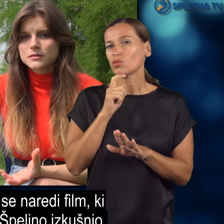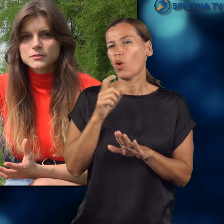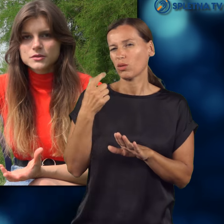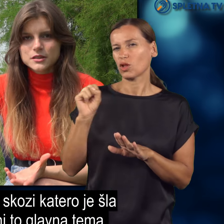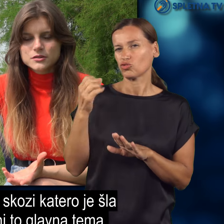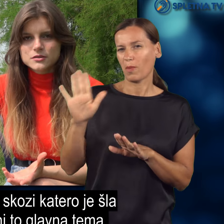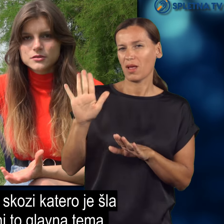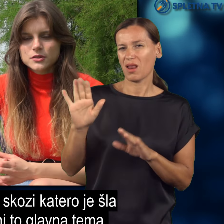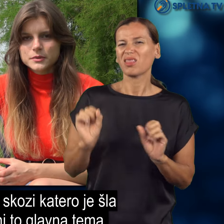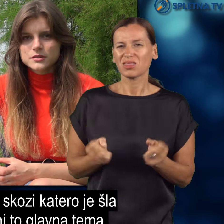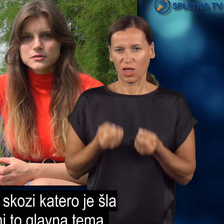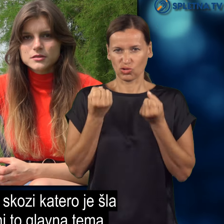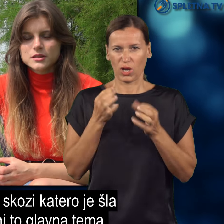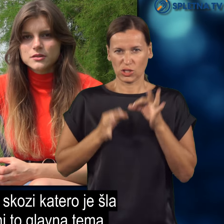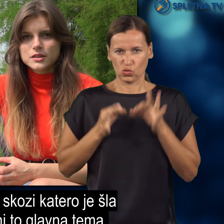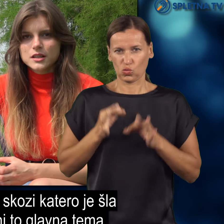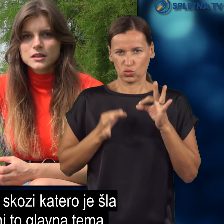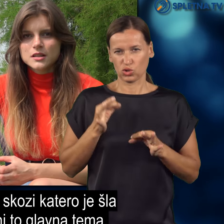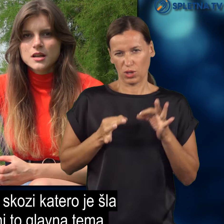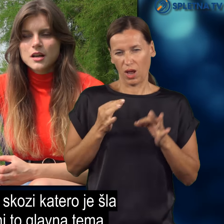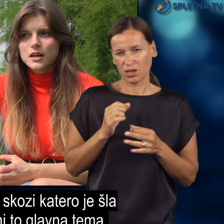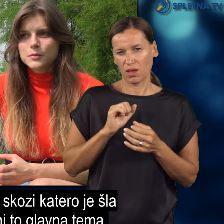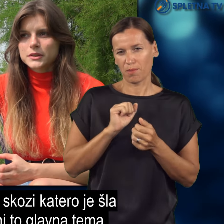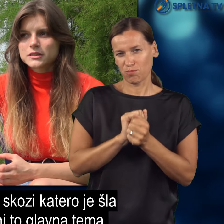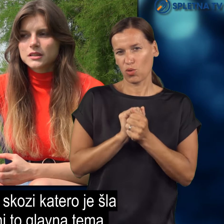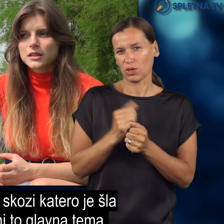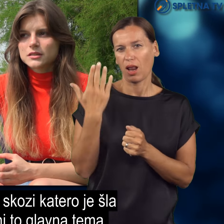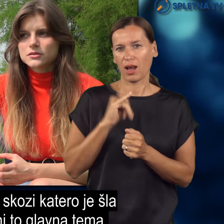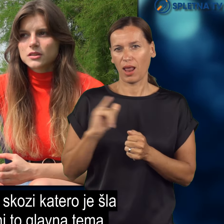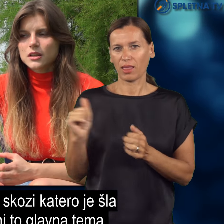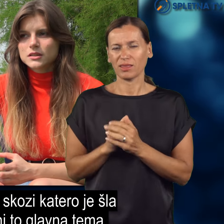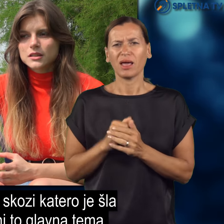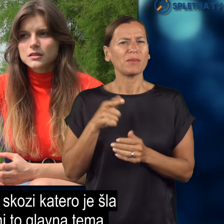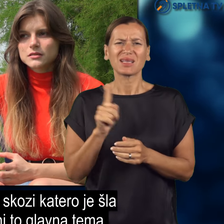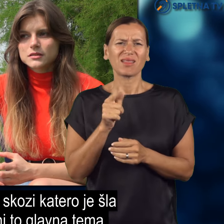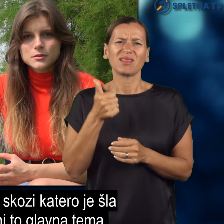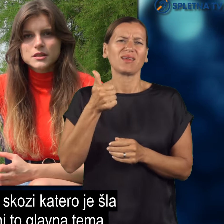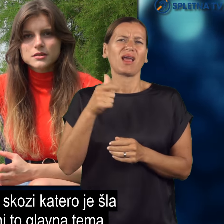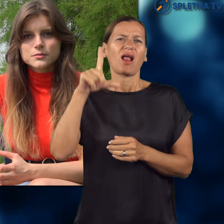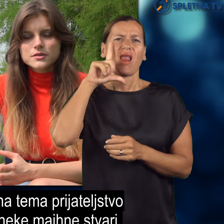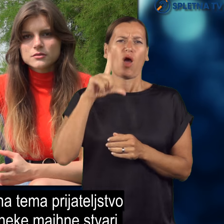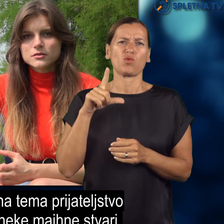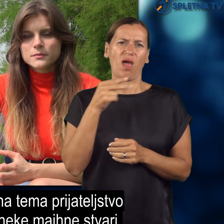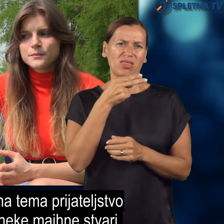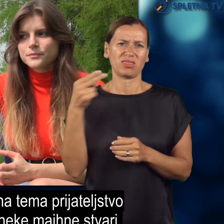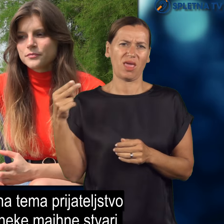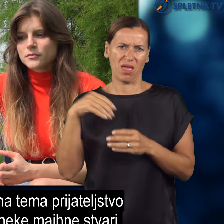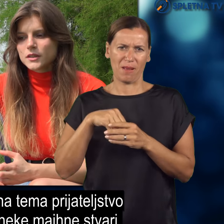izkušnjo, to težko izkušnjo, pač skozi katero je šla lani, ampak da ni to glavna tema, da je v